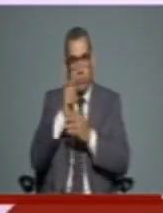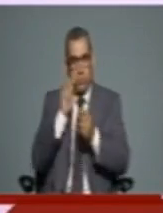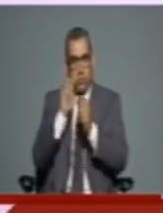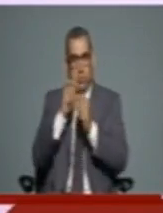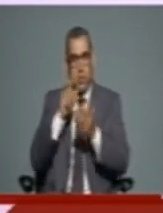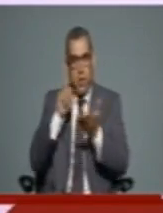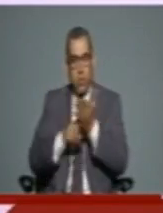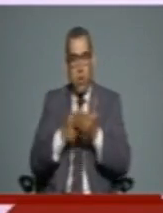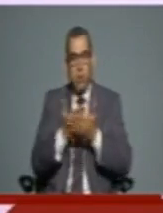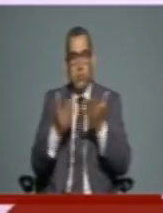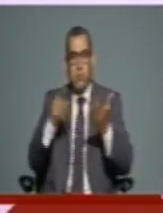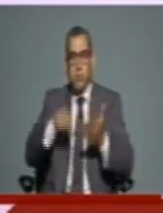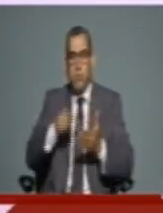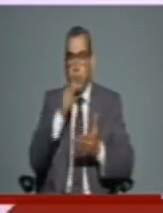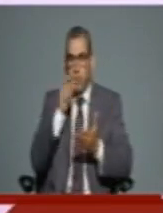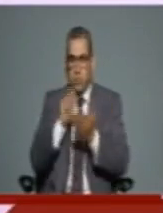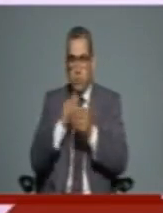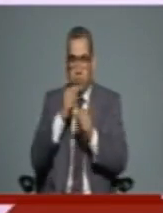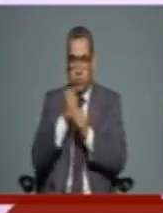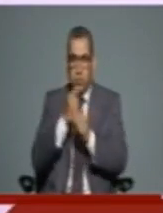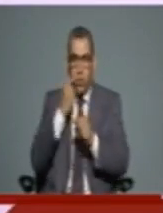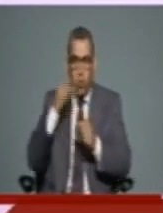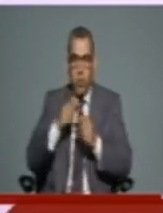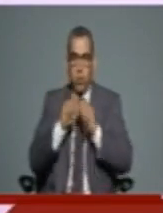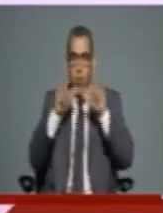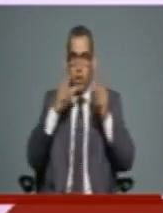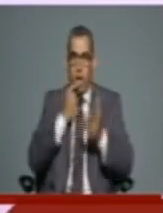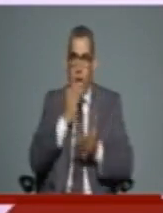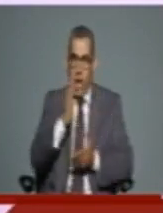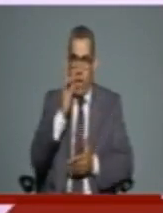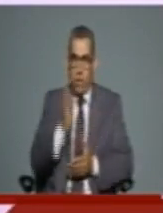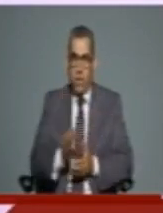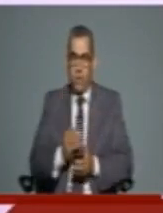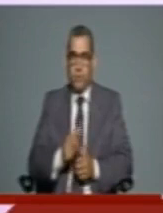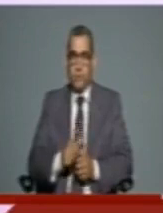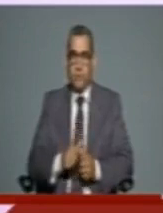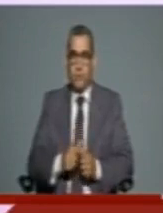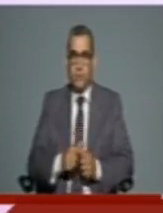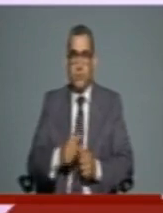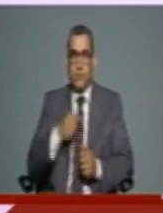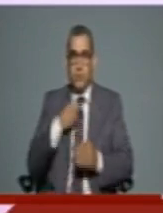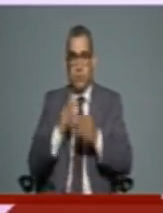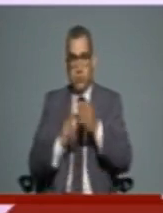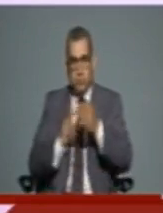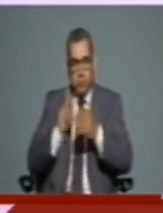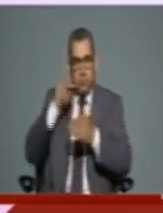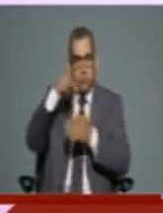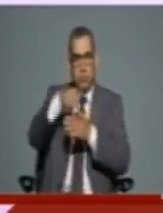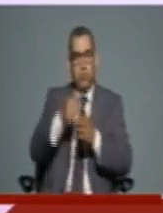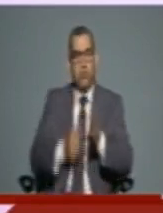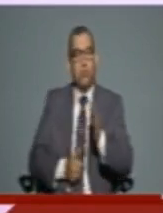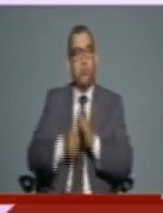أرض الواقع بواقعية شديدة، العبور ما بين